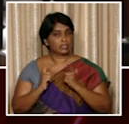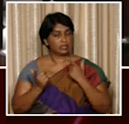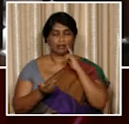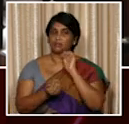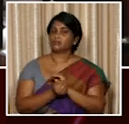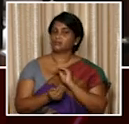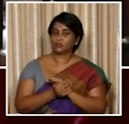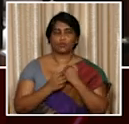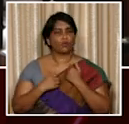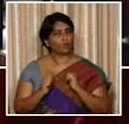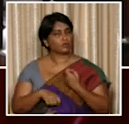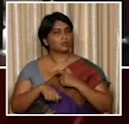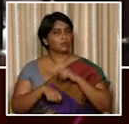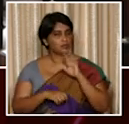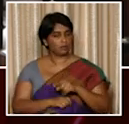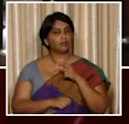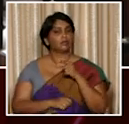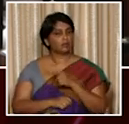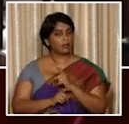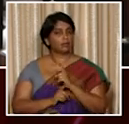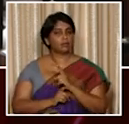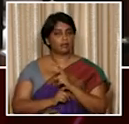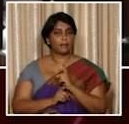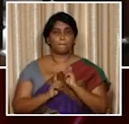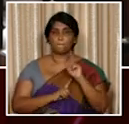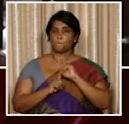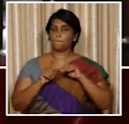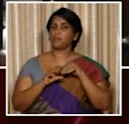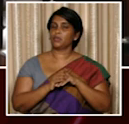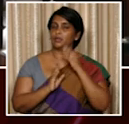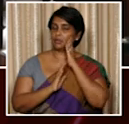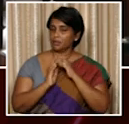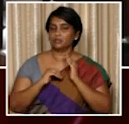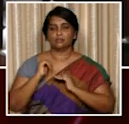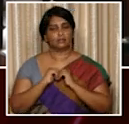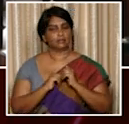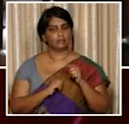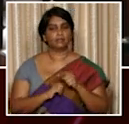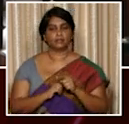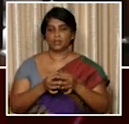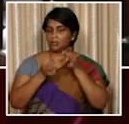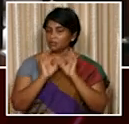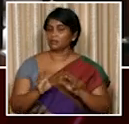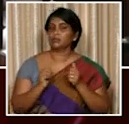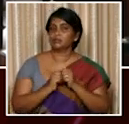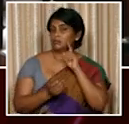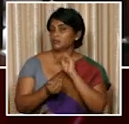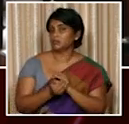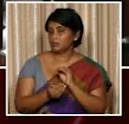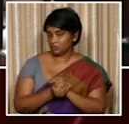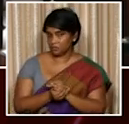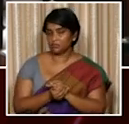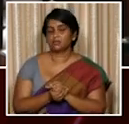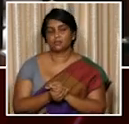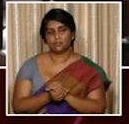அந்த நிலையிலும் பாராளுமன்ற சம்பிரதாயங்களை மதிப்பளித்து சபை அமர்வுகளை தடங்களின்றி